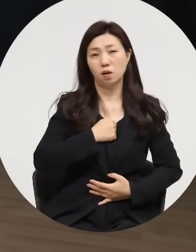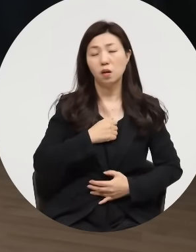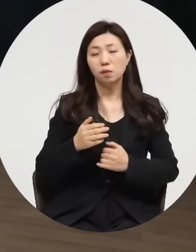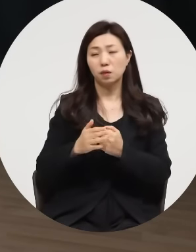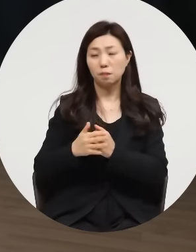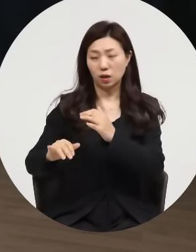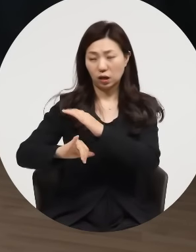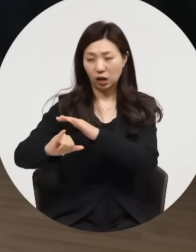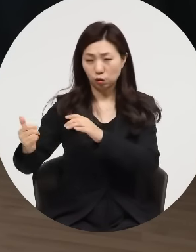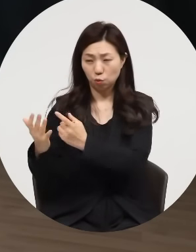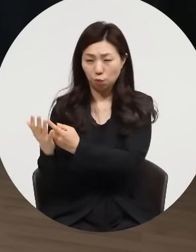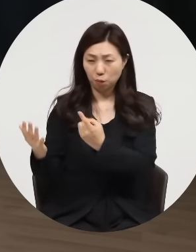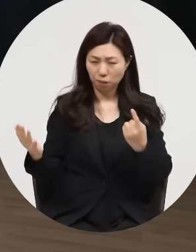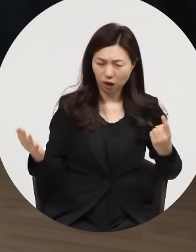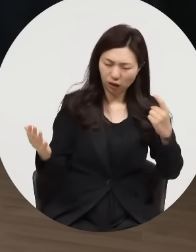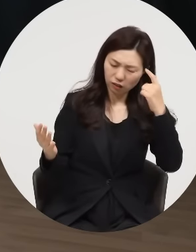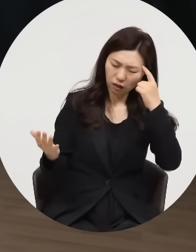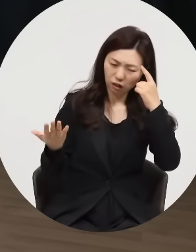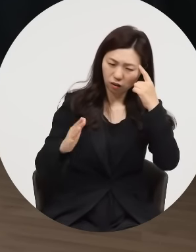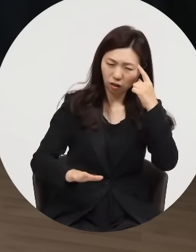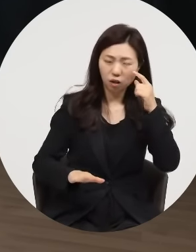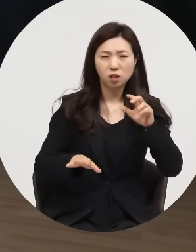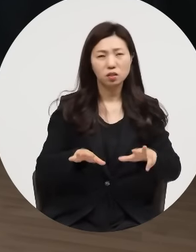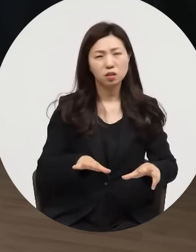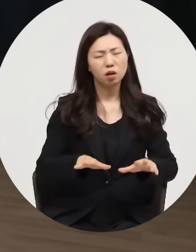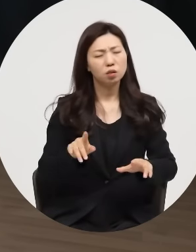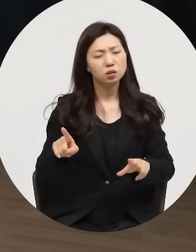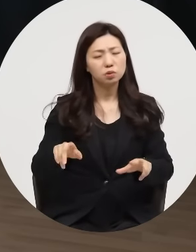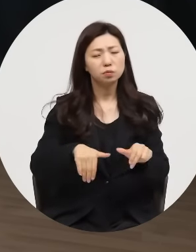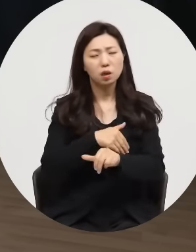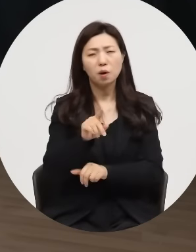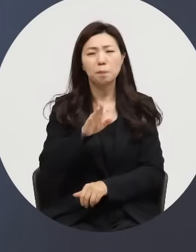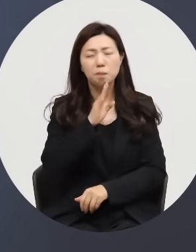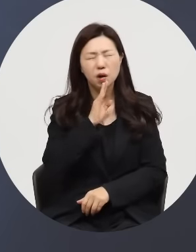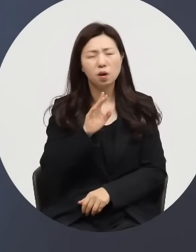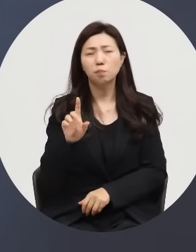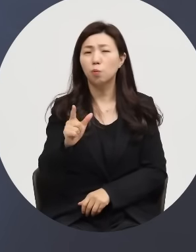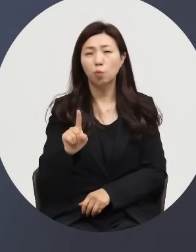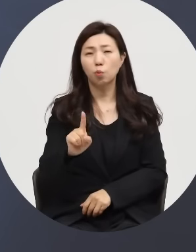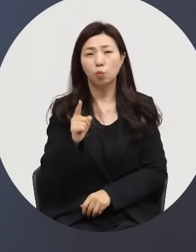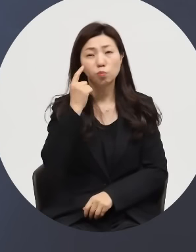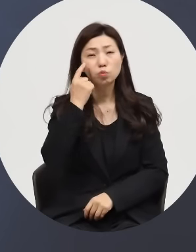떠날 생각을 해보기도 했는데 어떻게 하는 것이 맞는 걸까요?